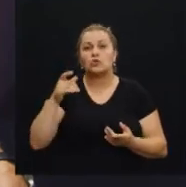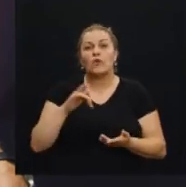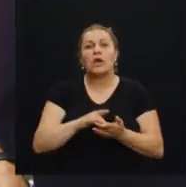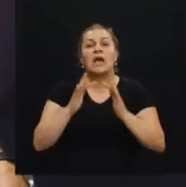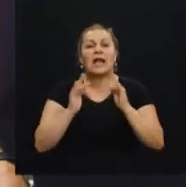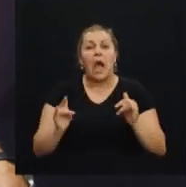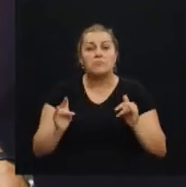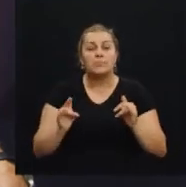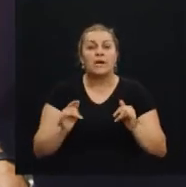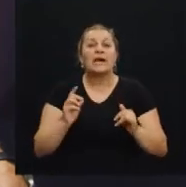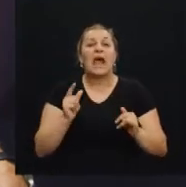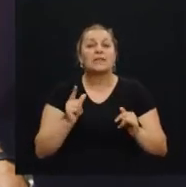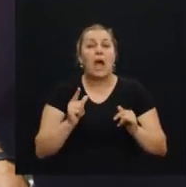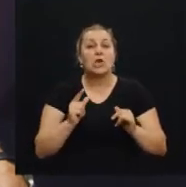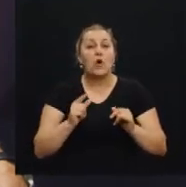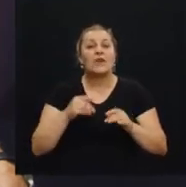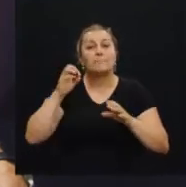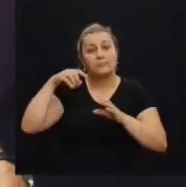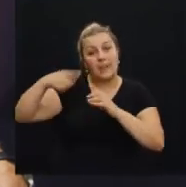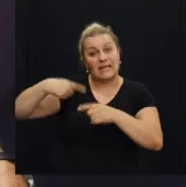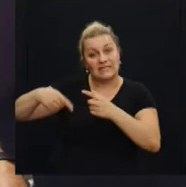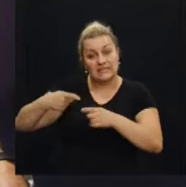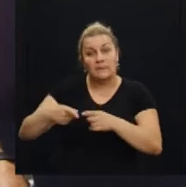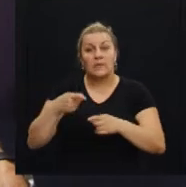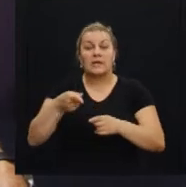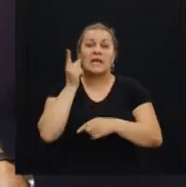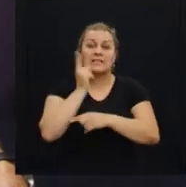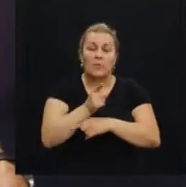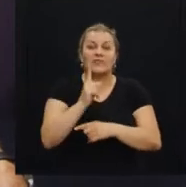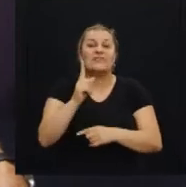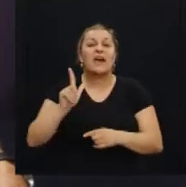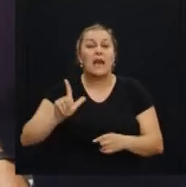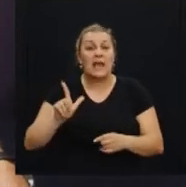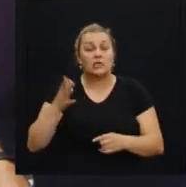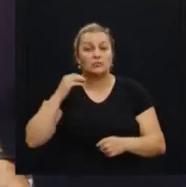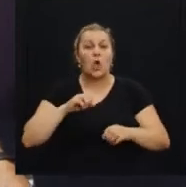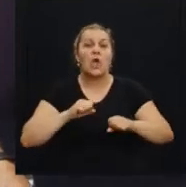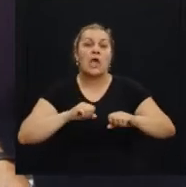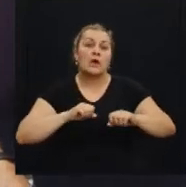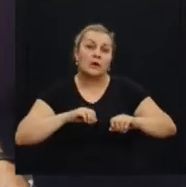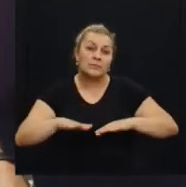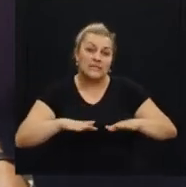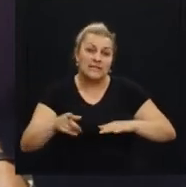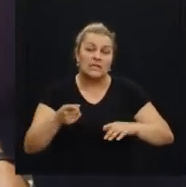Radmanove Mlinice, gdje su se prvi dečki na zapovjed Ivana Vekića, tadašnjeg ministra MUP-a,